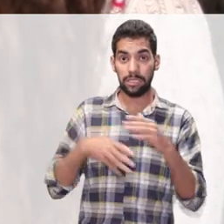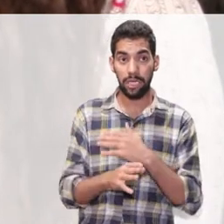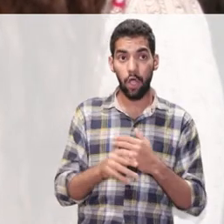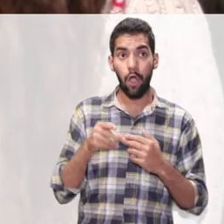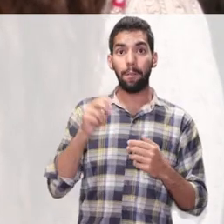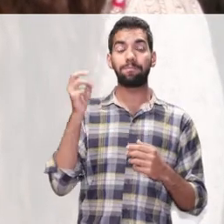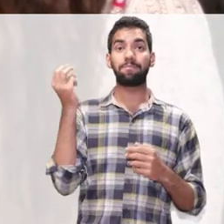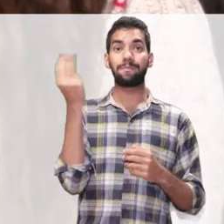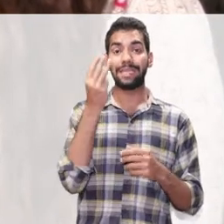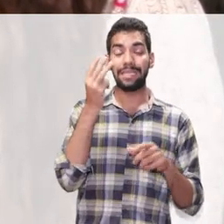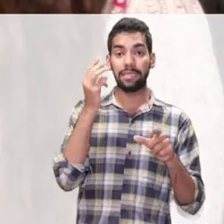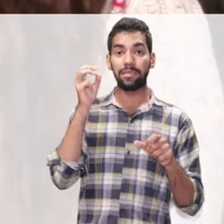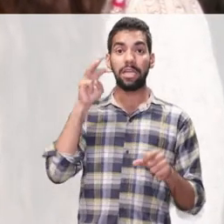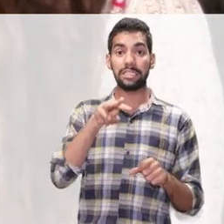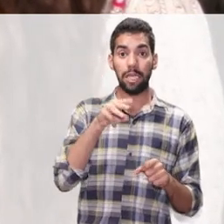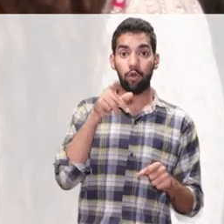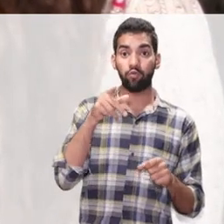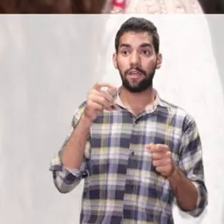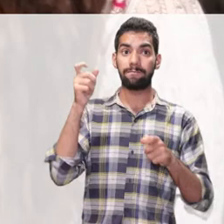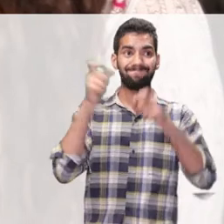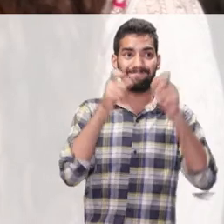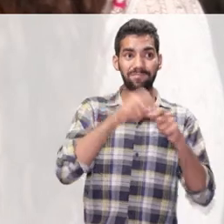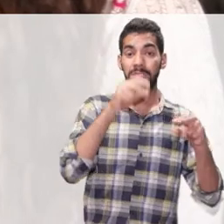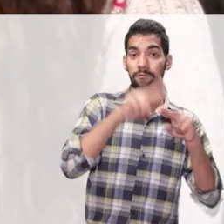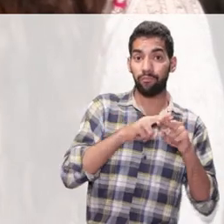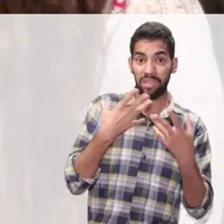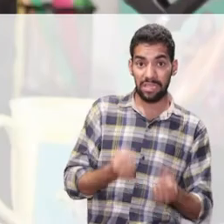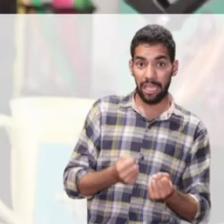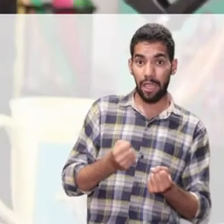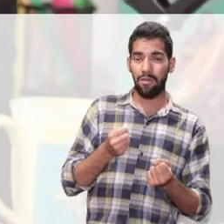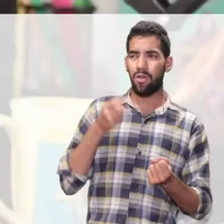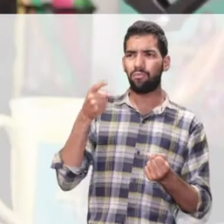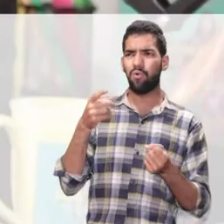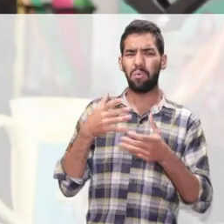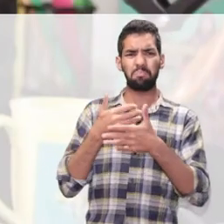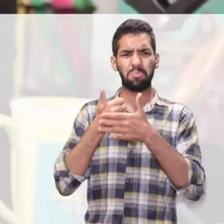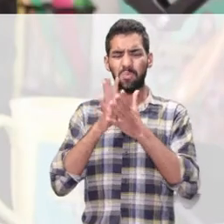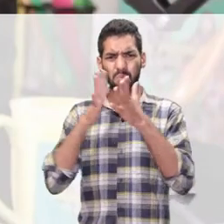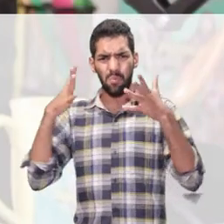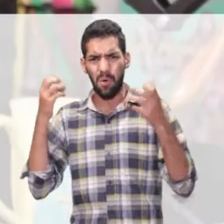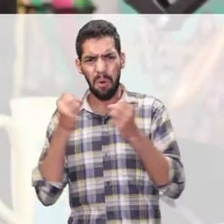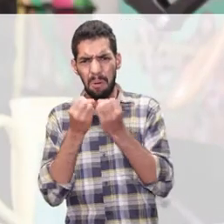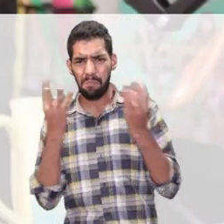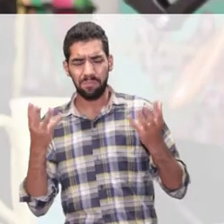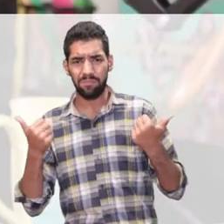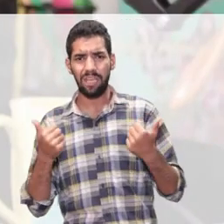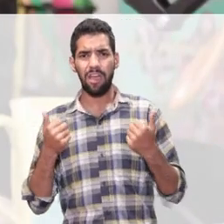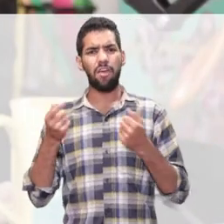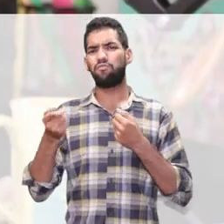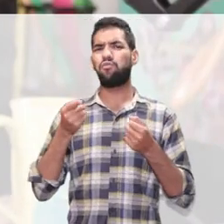2999 को नहीं होंगे एवं झटका एंटर योर फ्रेंडशिप्स अनुसार क्वालिटी रिलेशनशिप